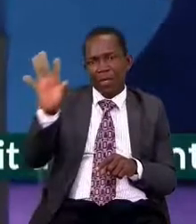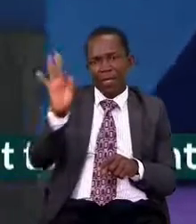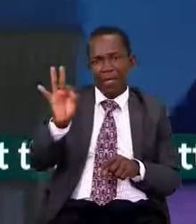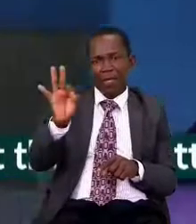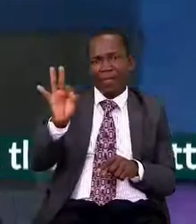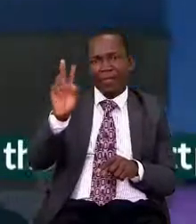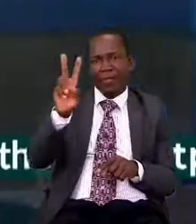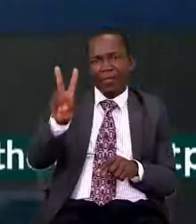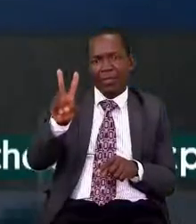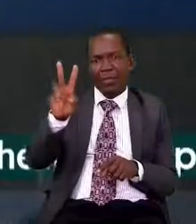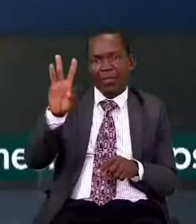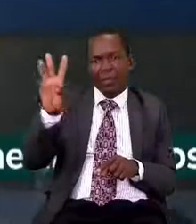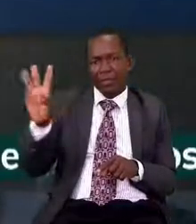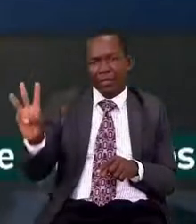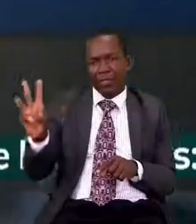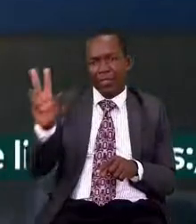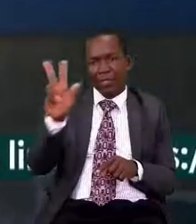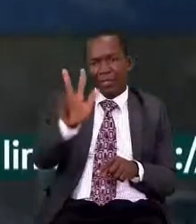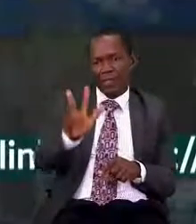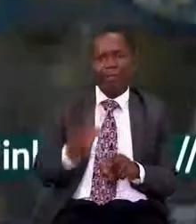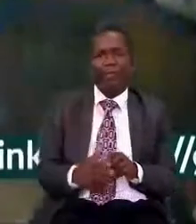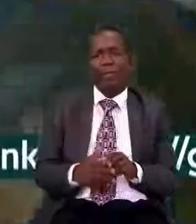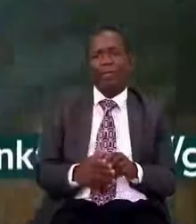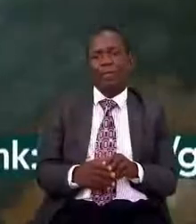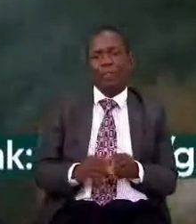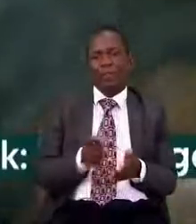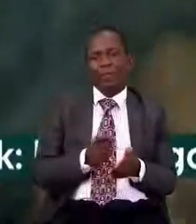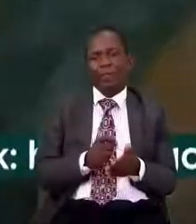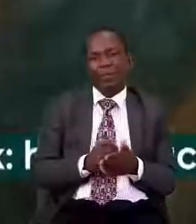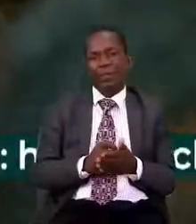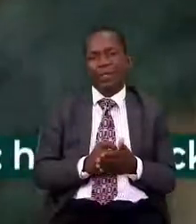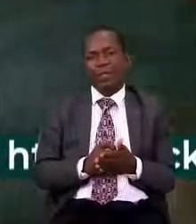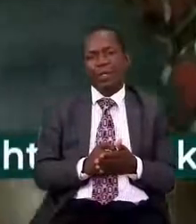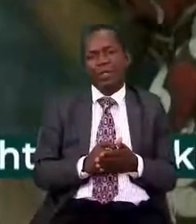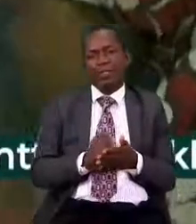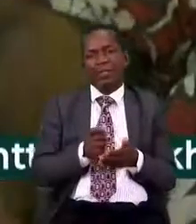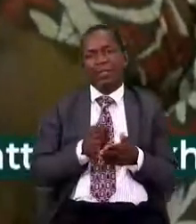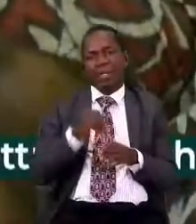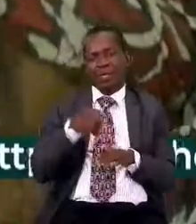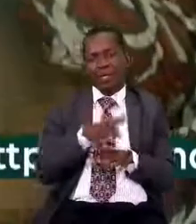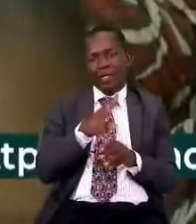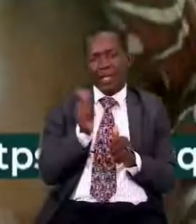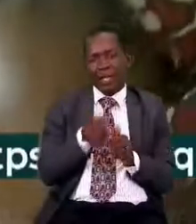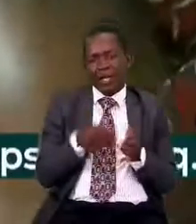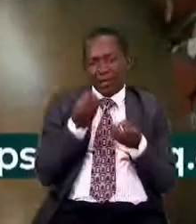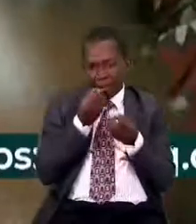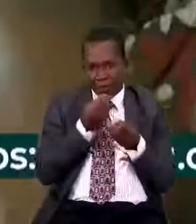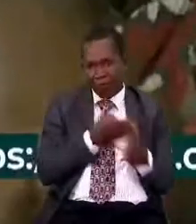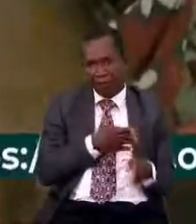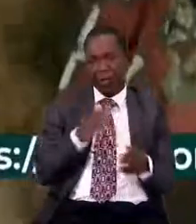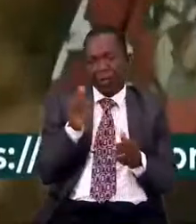Cette nuit, vous allez voir une explosion de puissance. Vous allez voir une explosion de